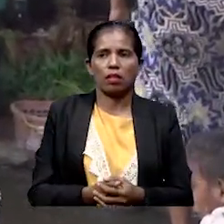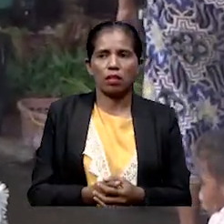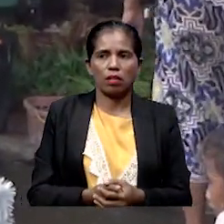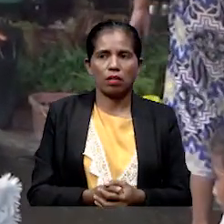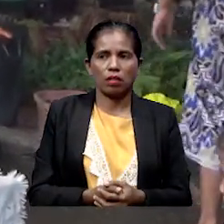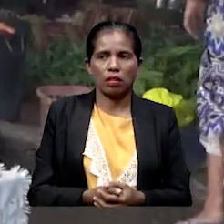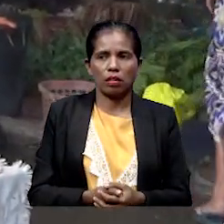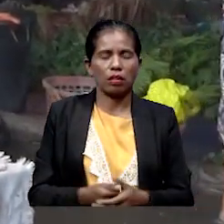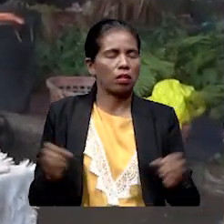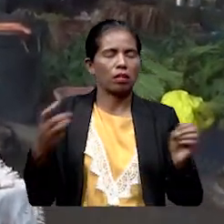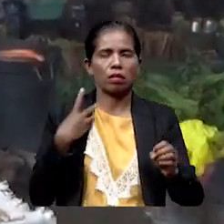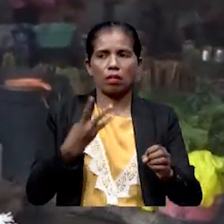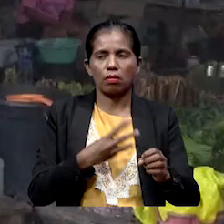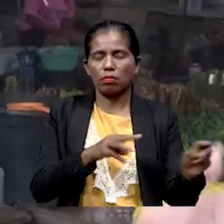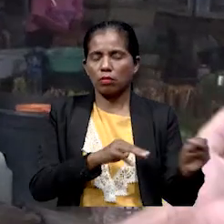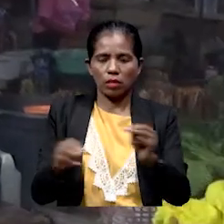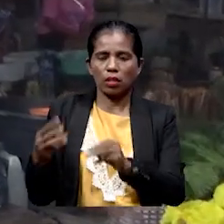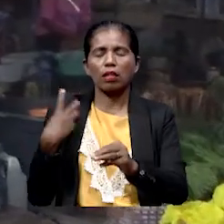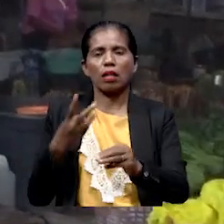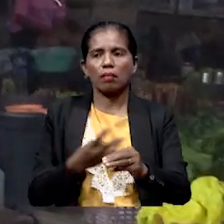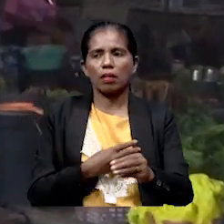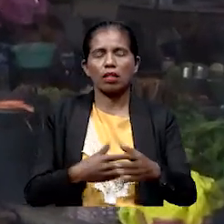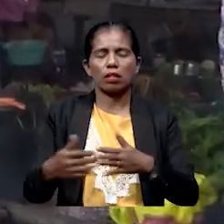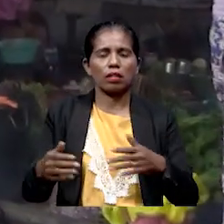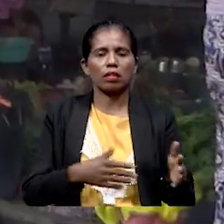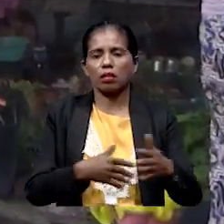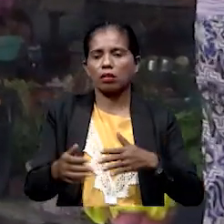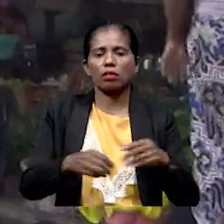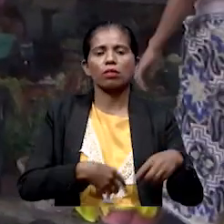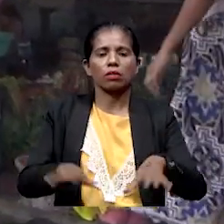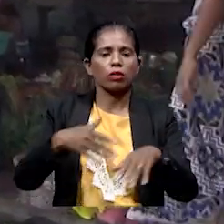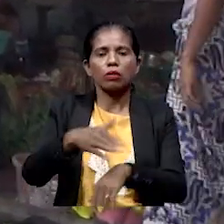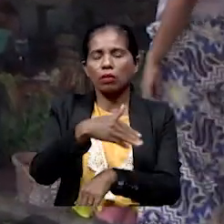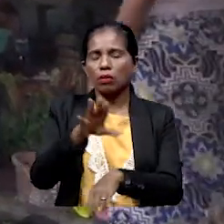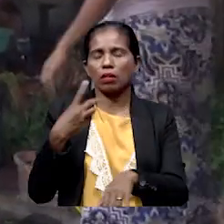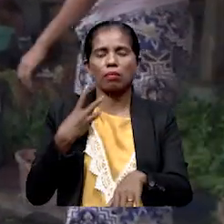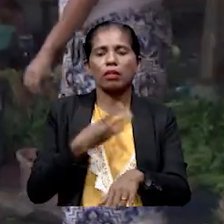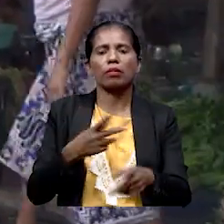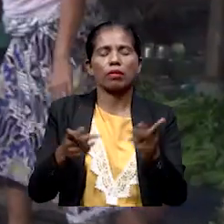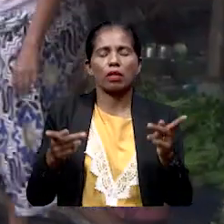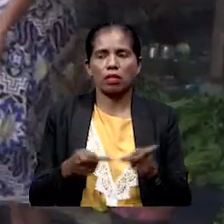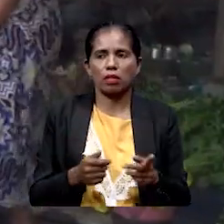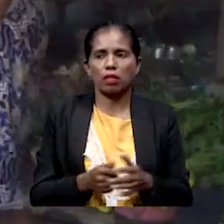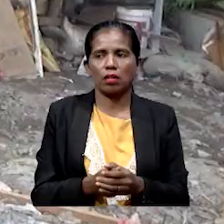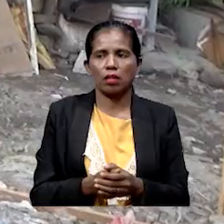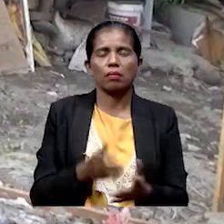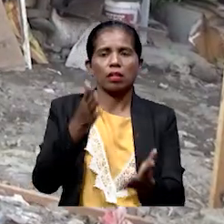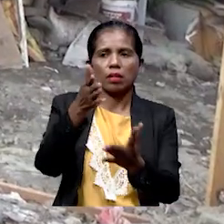sana ba o sami muda de ta amine nagoro ba sa bali mala duni tung kuni sa agoro le la bele mine fatin ya larang imi la ko ine nu